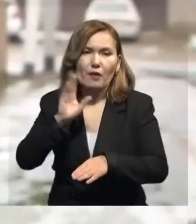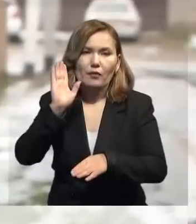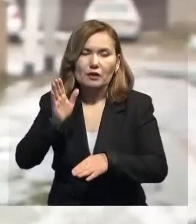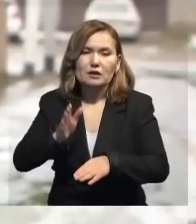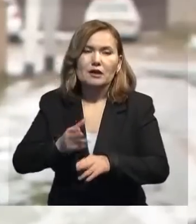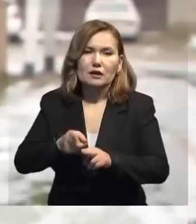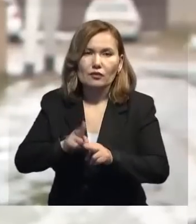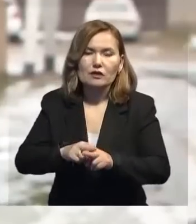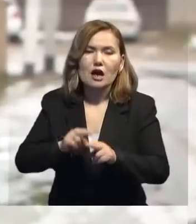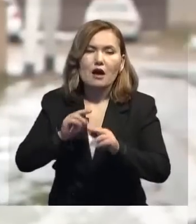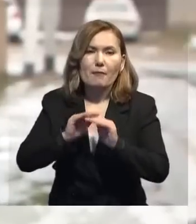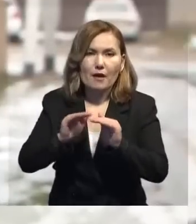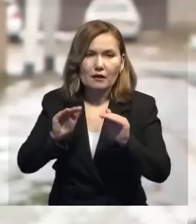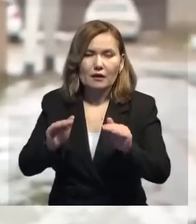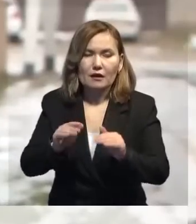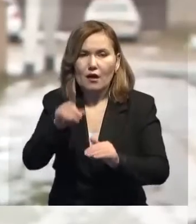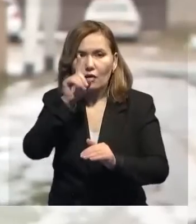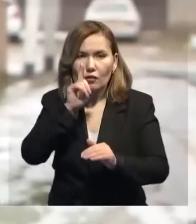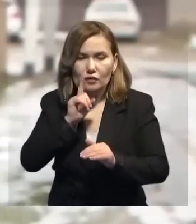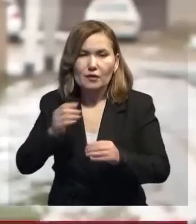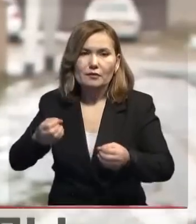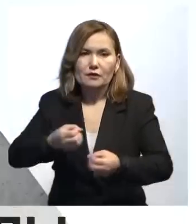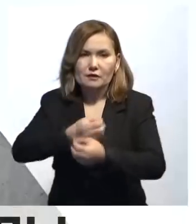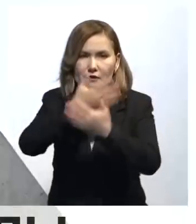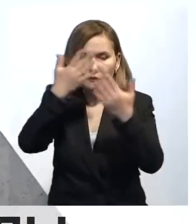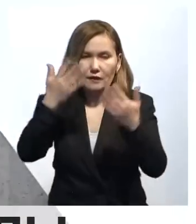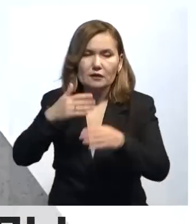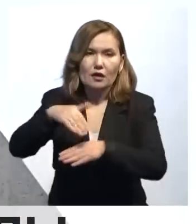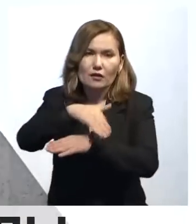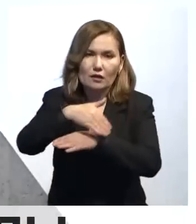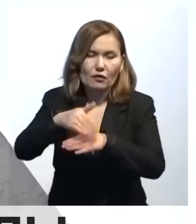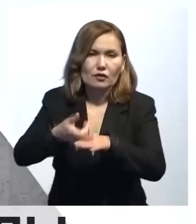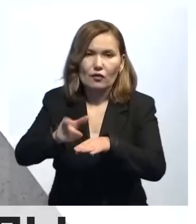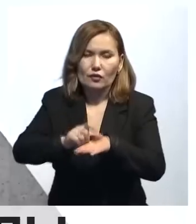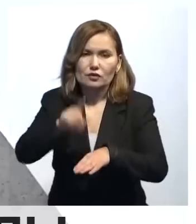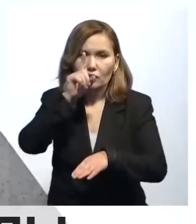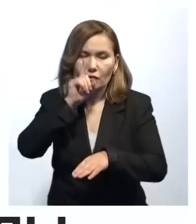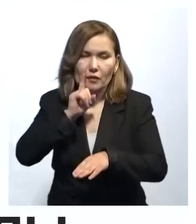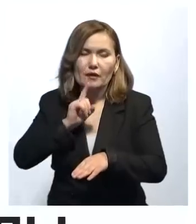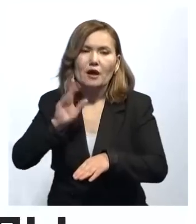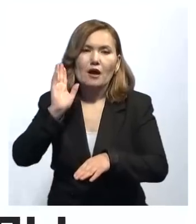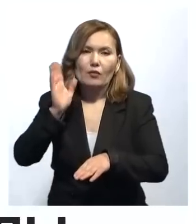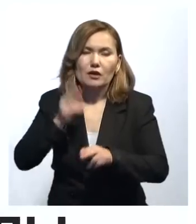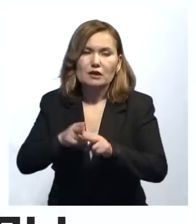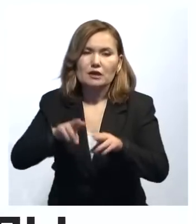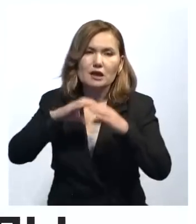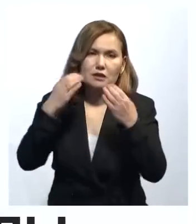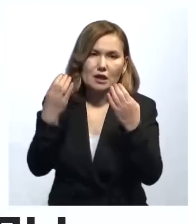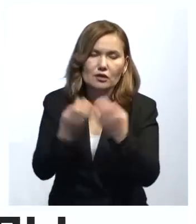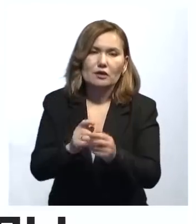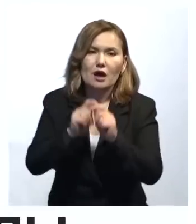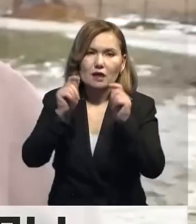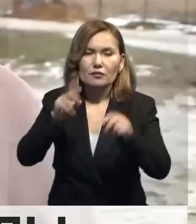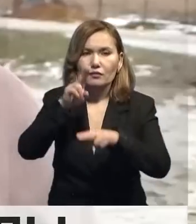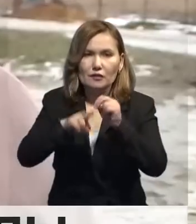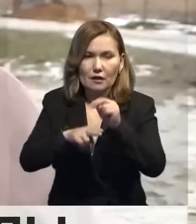осы үлгілі болып, әйтеуір жүрген жерлер жақсы болып жүрсе, бір стадион құрып береміз деп отыр. Биыл енді біраз үмітіміз